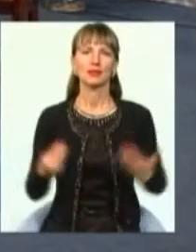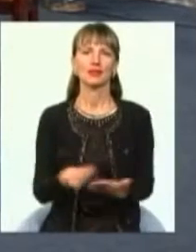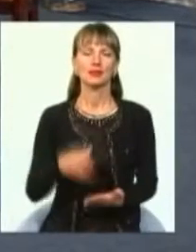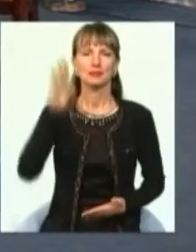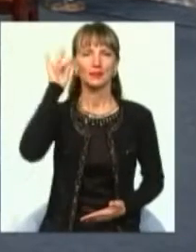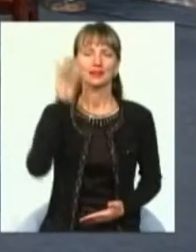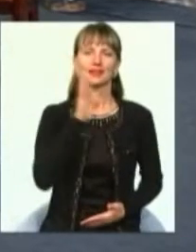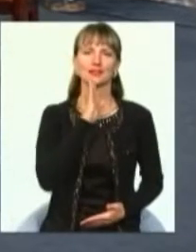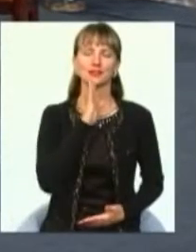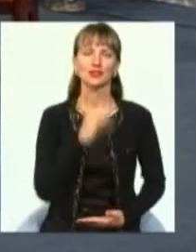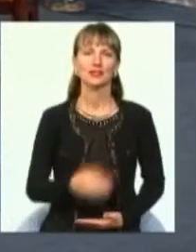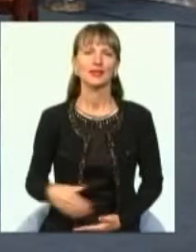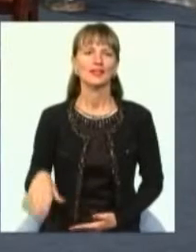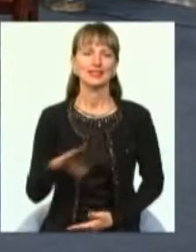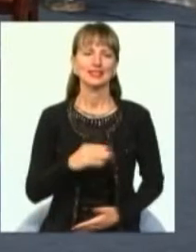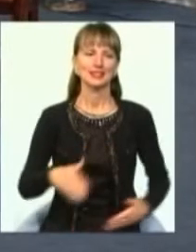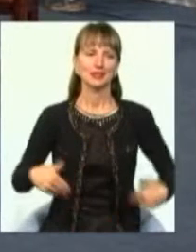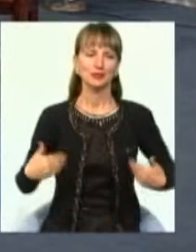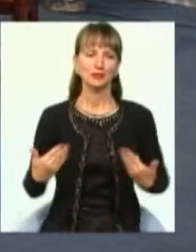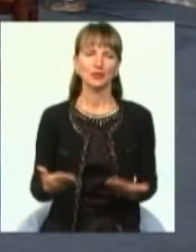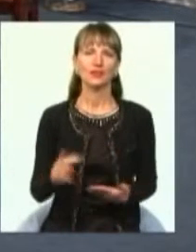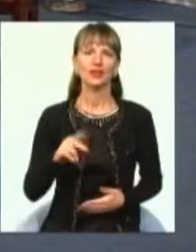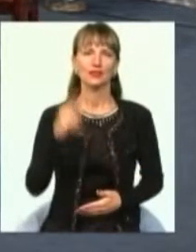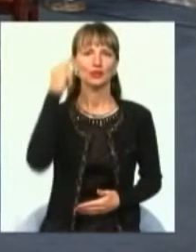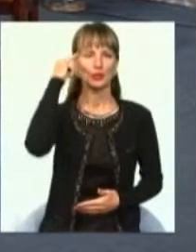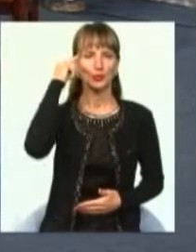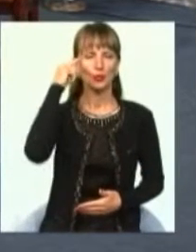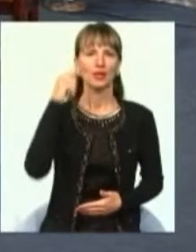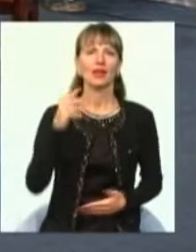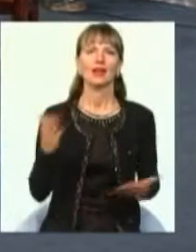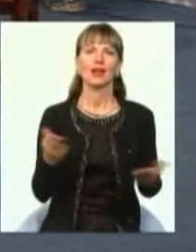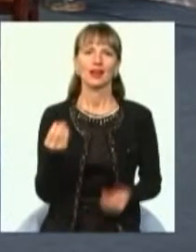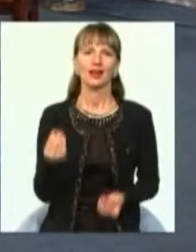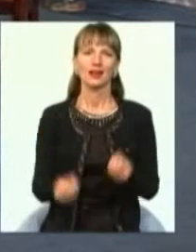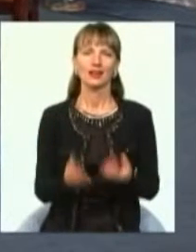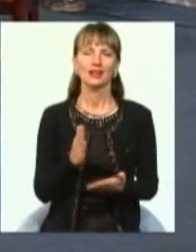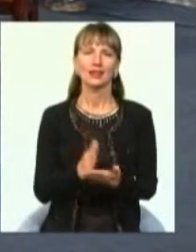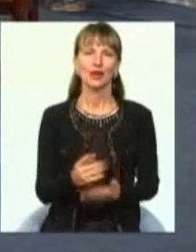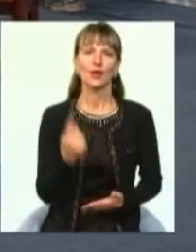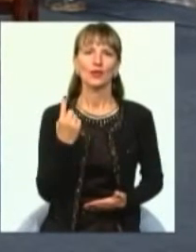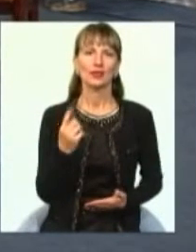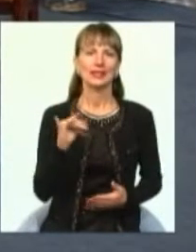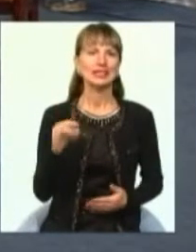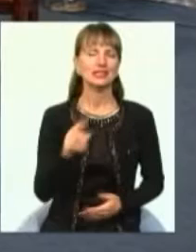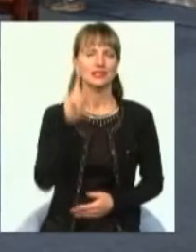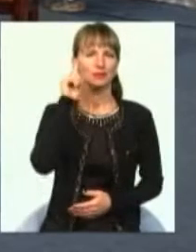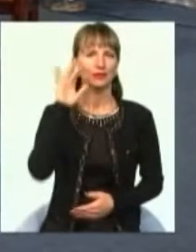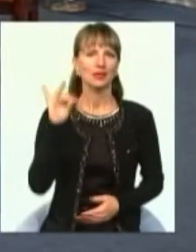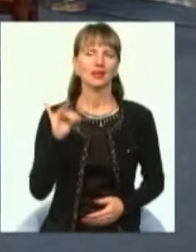дорогі хлопчики та дівчатка! Всім привіт! Як ви гадаєте, яка гра є однією із найпопулярніших